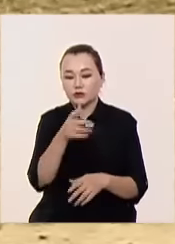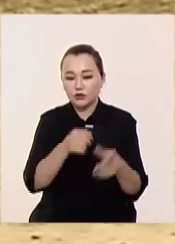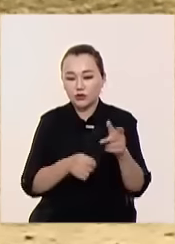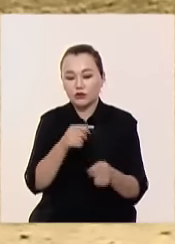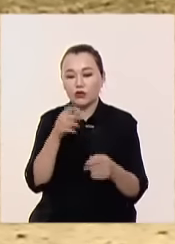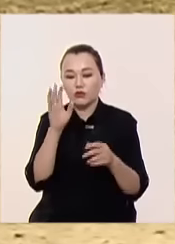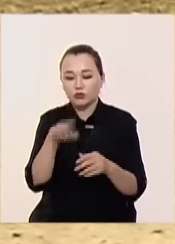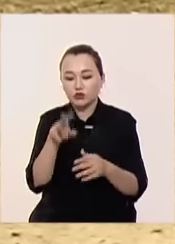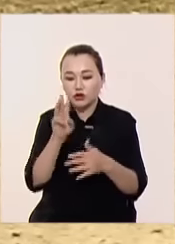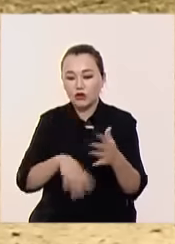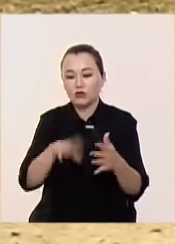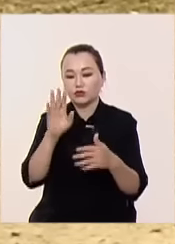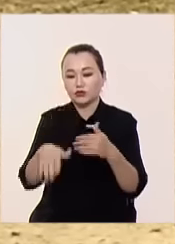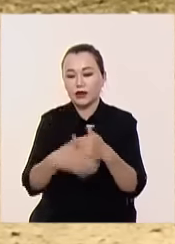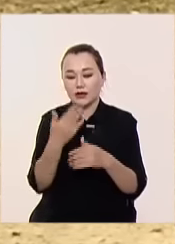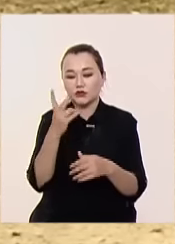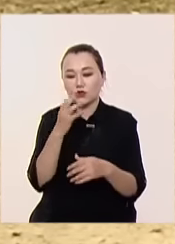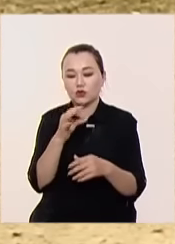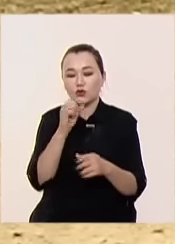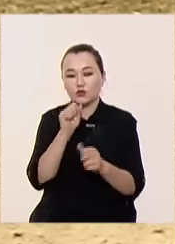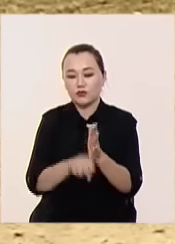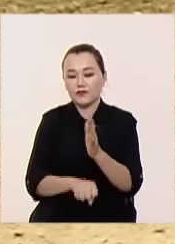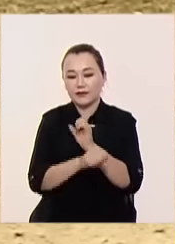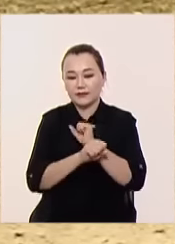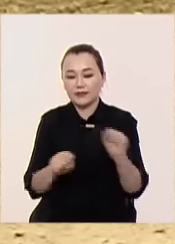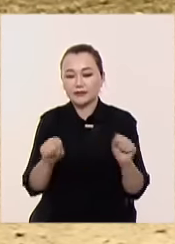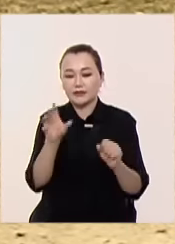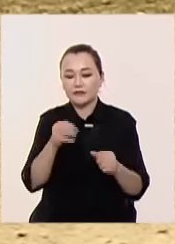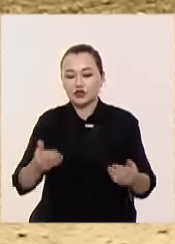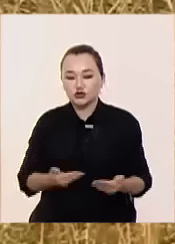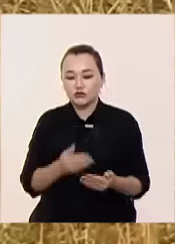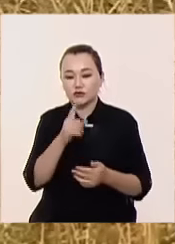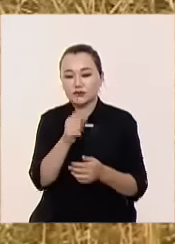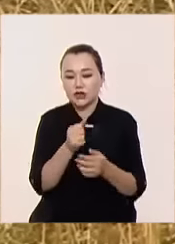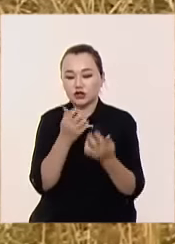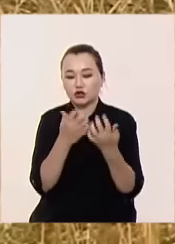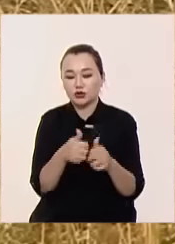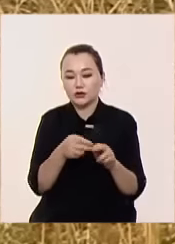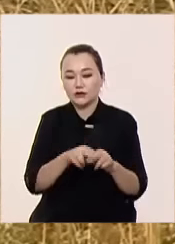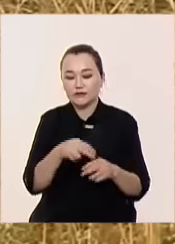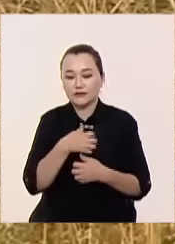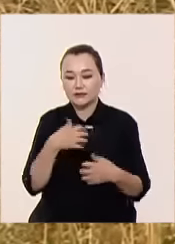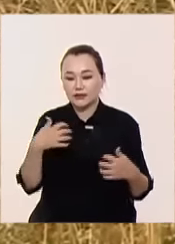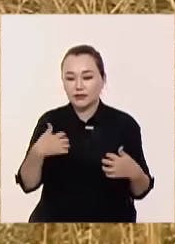наказывают, пусть штрафуют. Но убивать же нельзя скот. Они живут с этого скота.